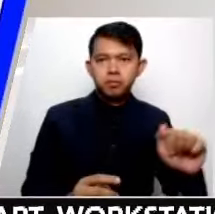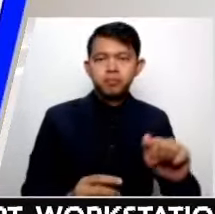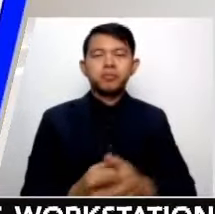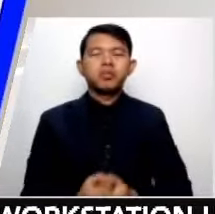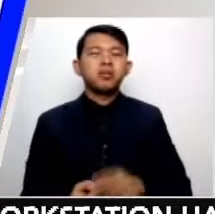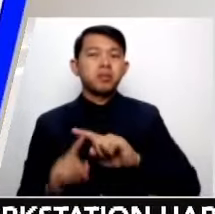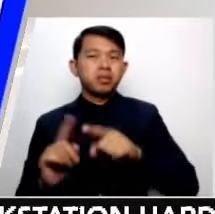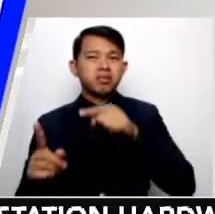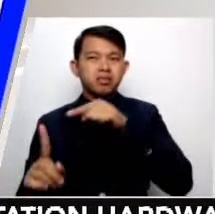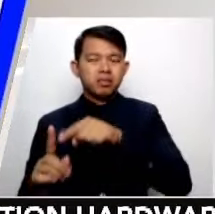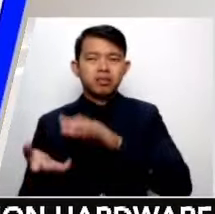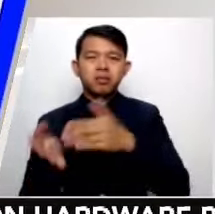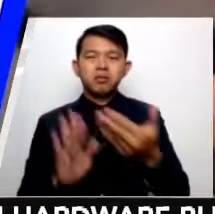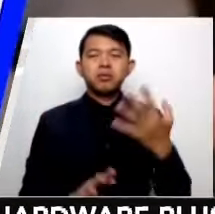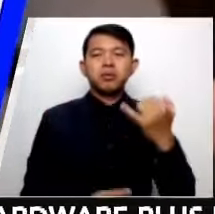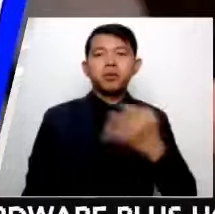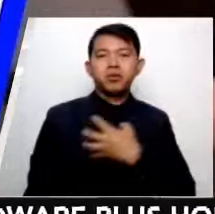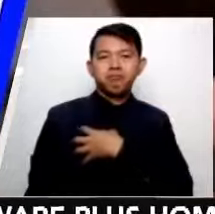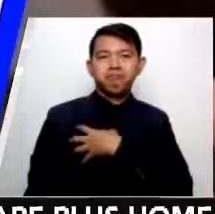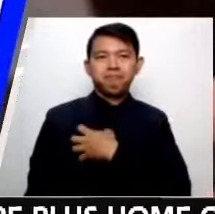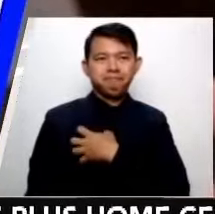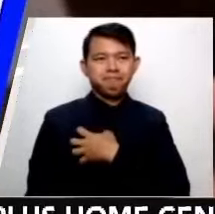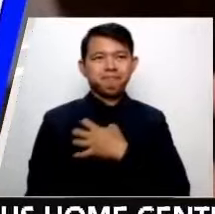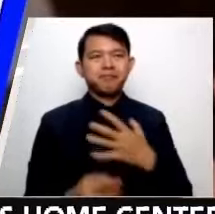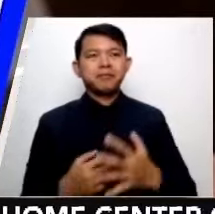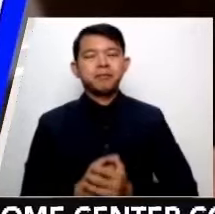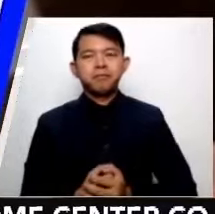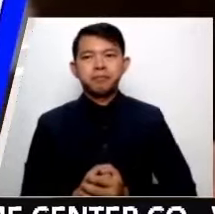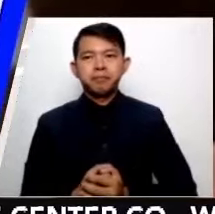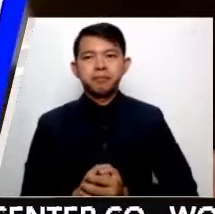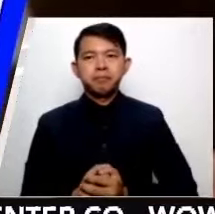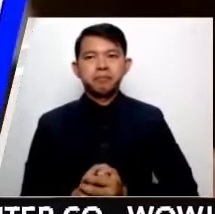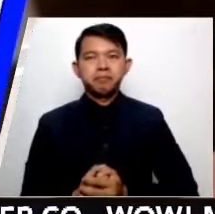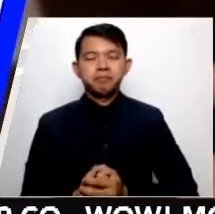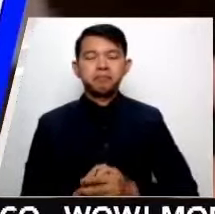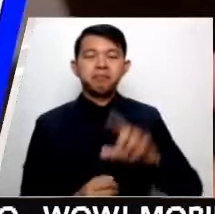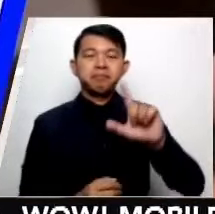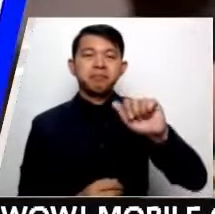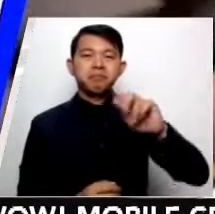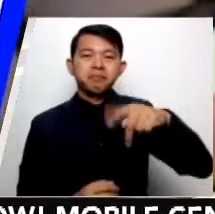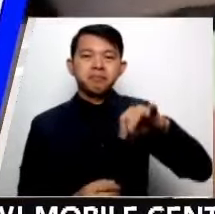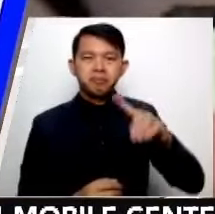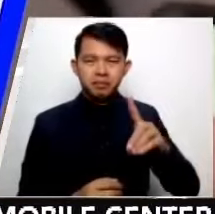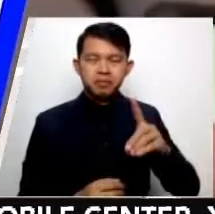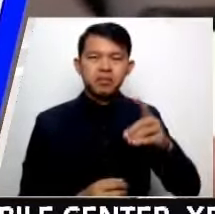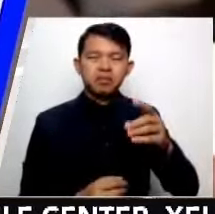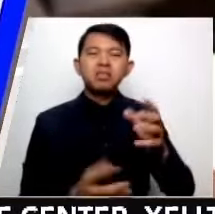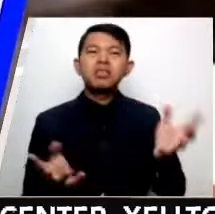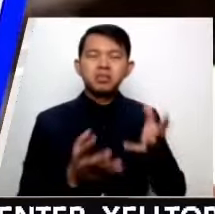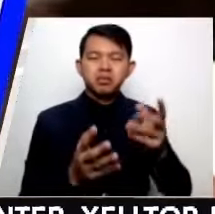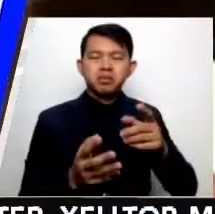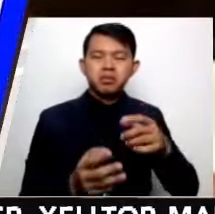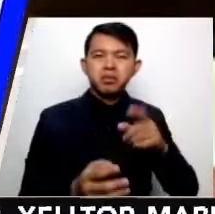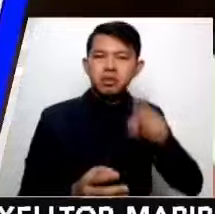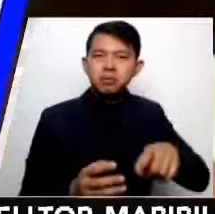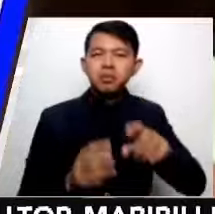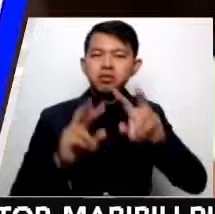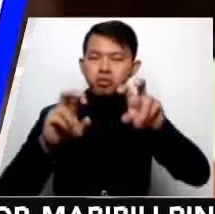heart failure. Nauna nang nanawagan ang kapatid ni Lapid na magsagawa ng independent autopsy sa labini